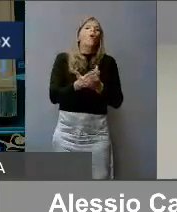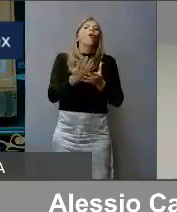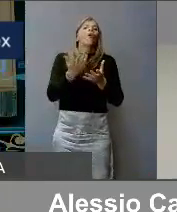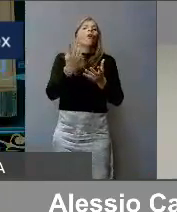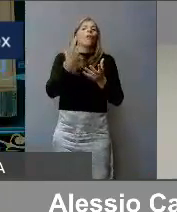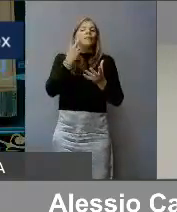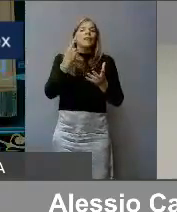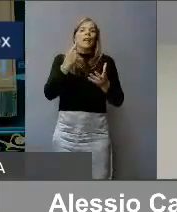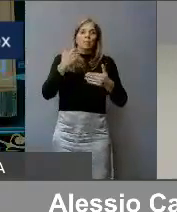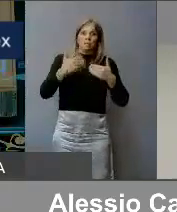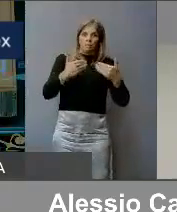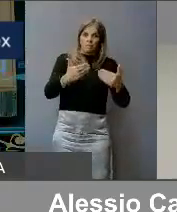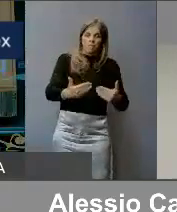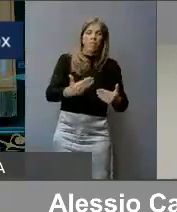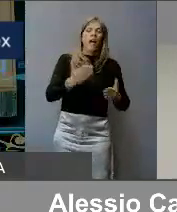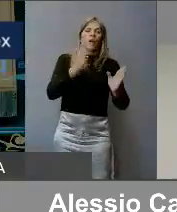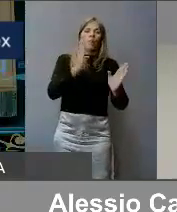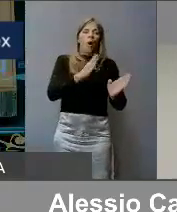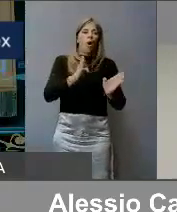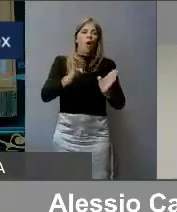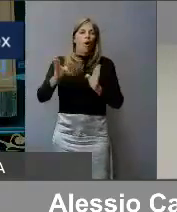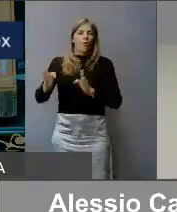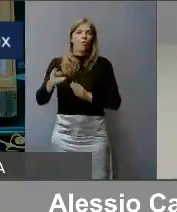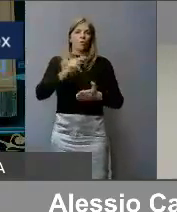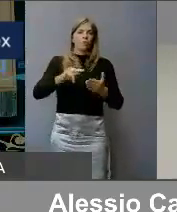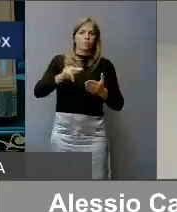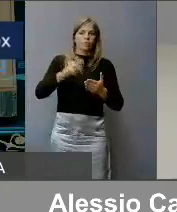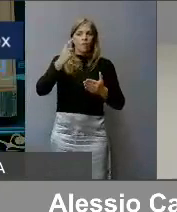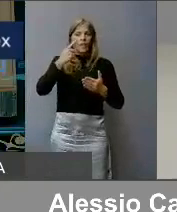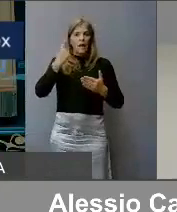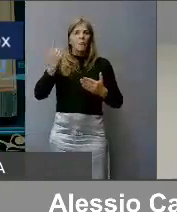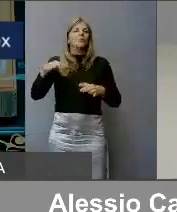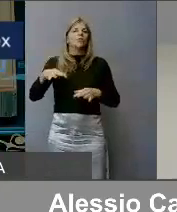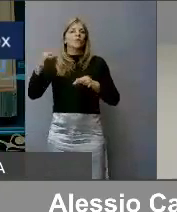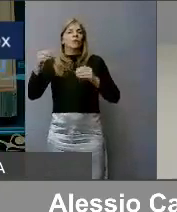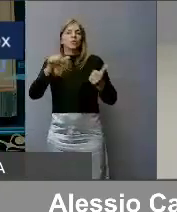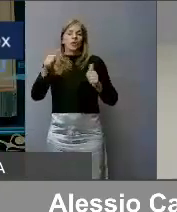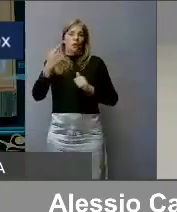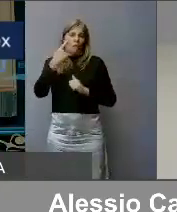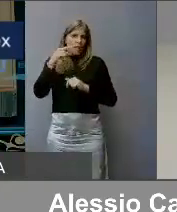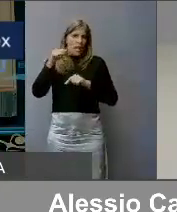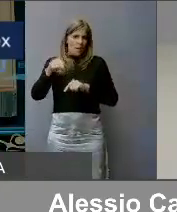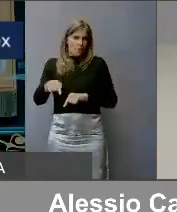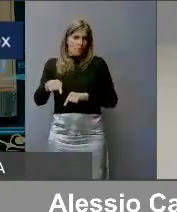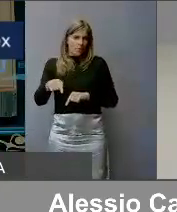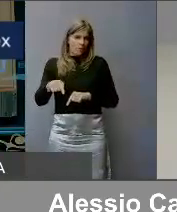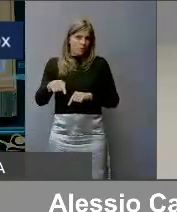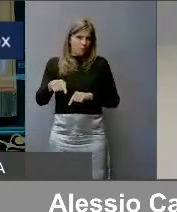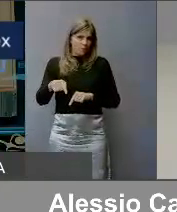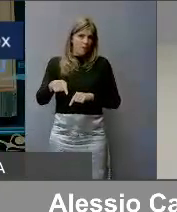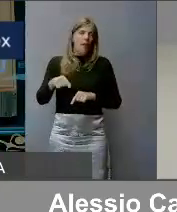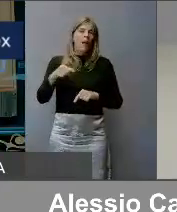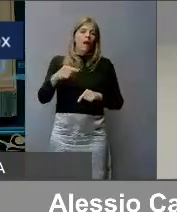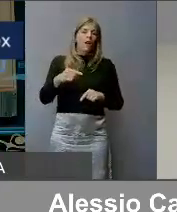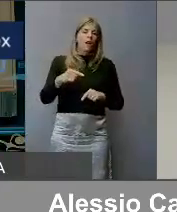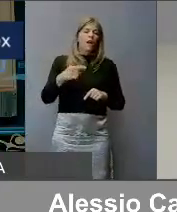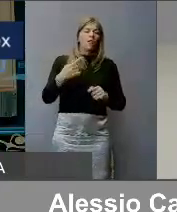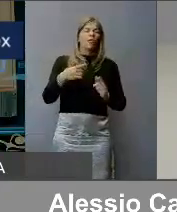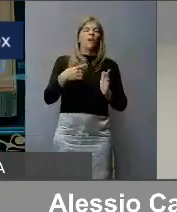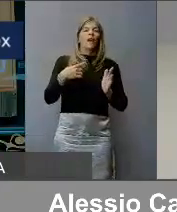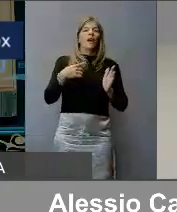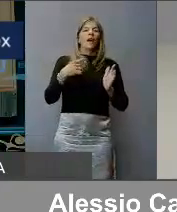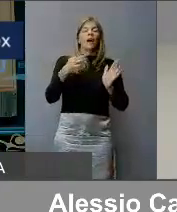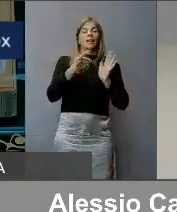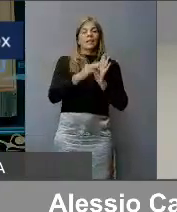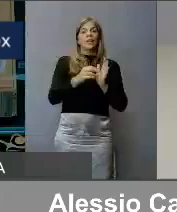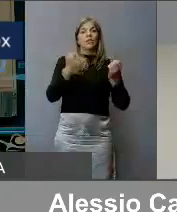reiezione della sospensiva che è stata presentata quindi in ordine cronologico si articola 17